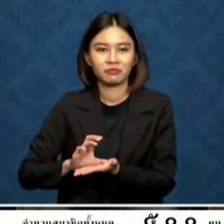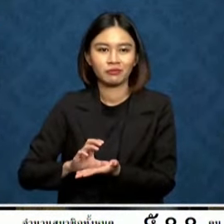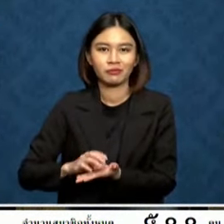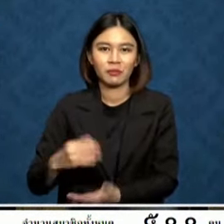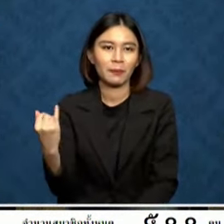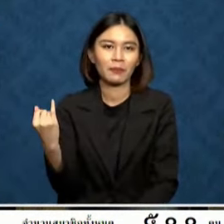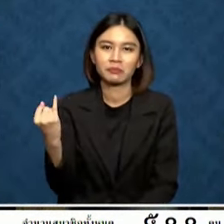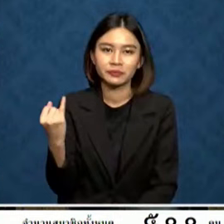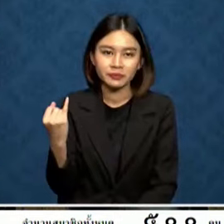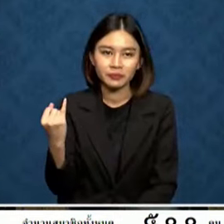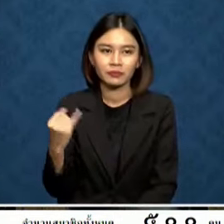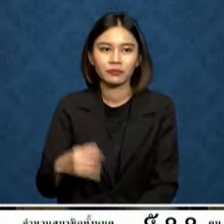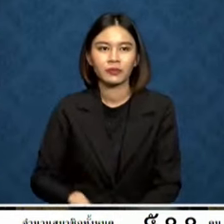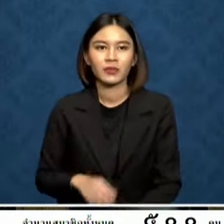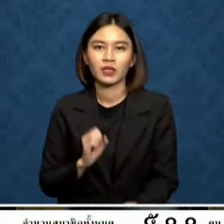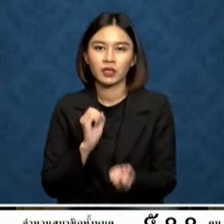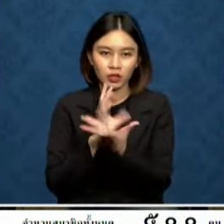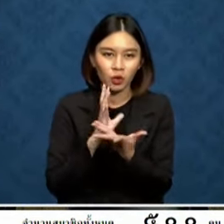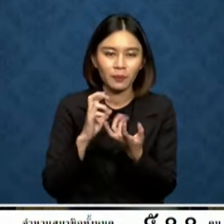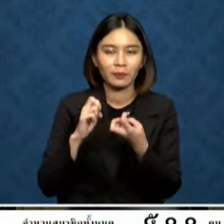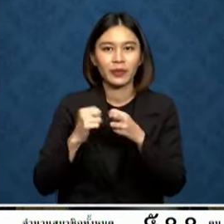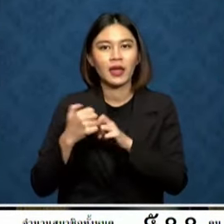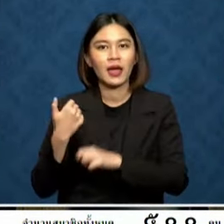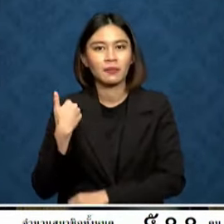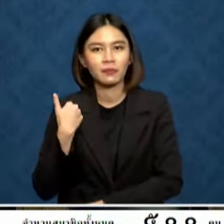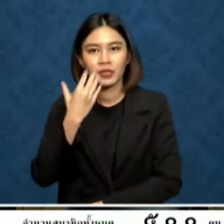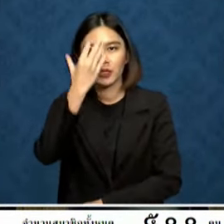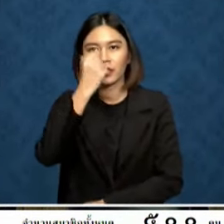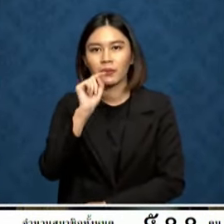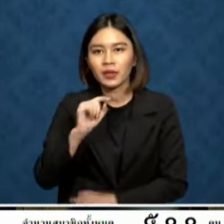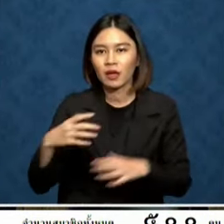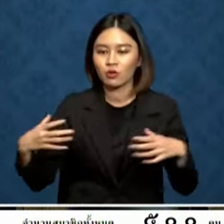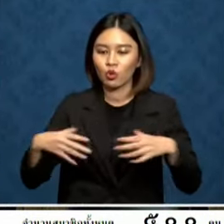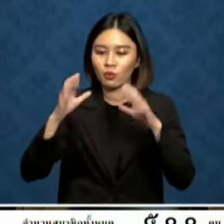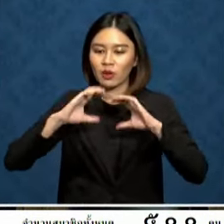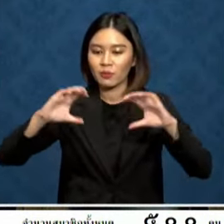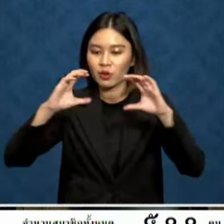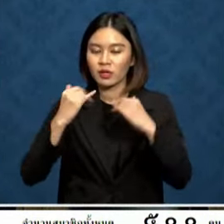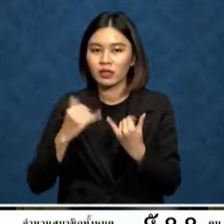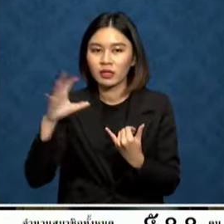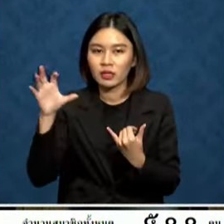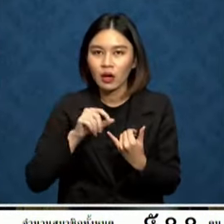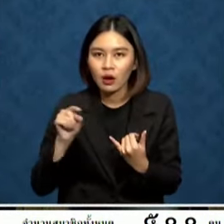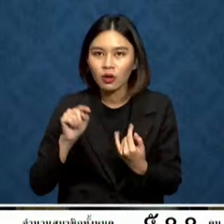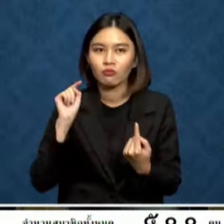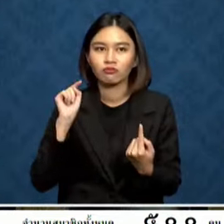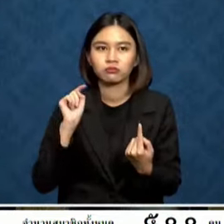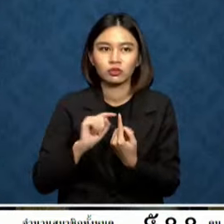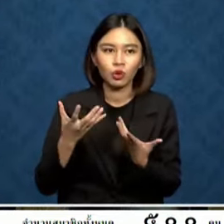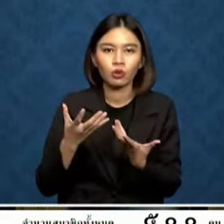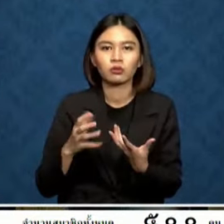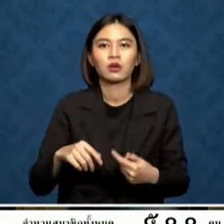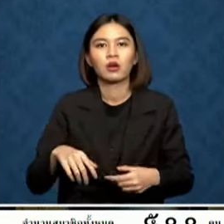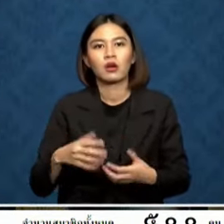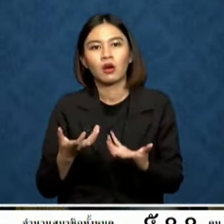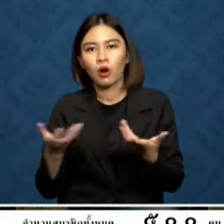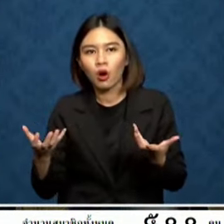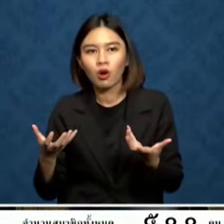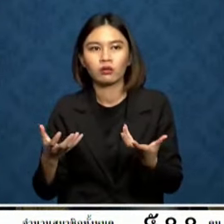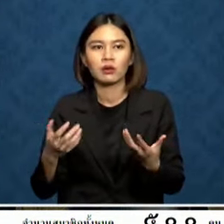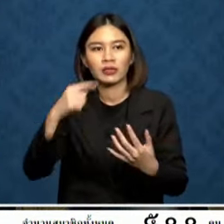ครับสุ่มเสี่ยงที่สุดเพราะรัฐบาลกำลังเอาทรัพยากรของประเทศ